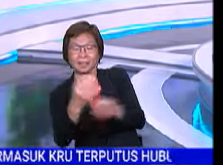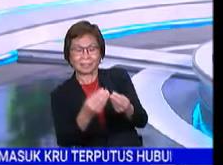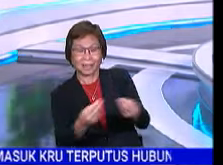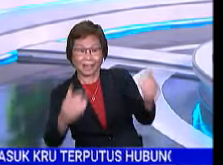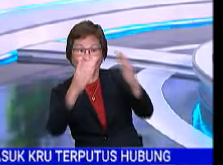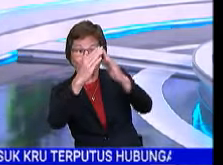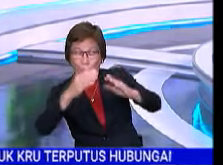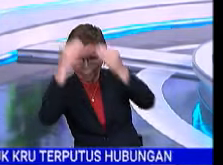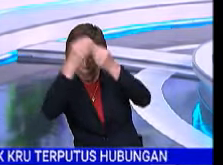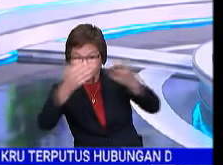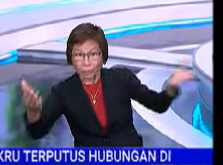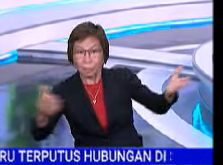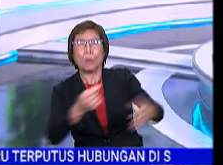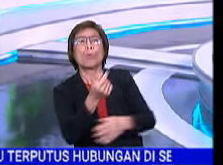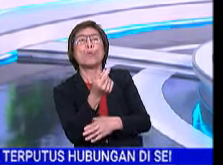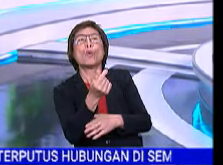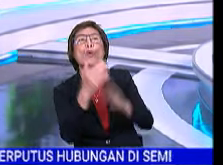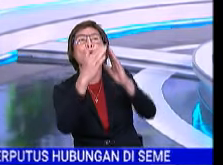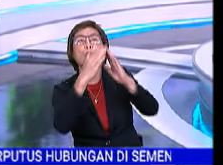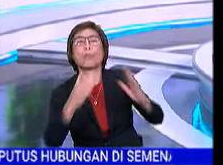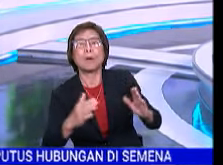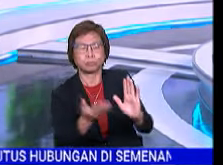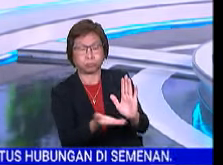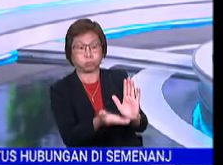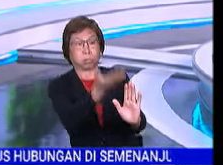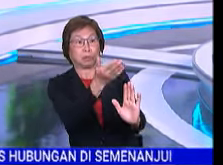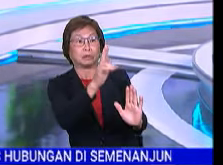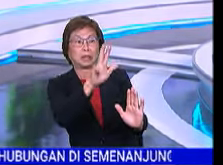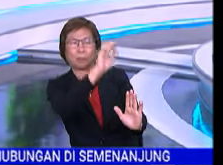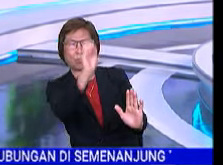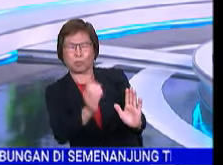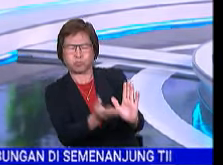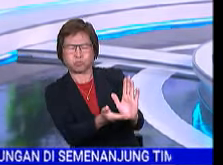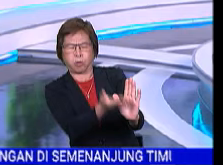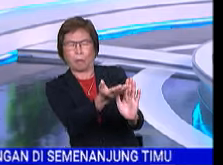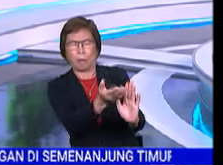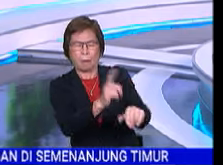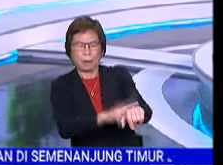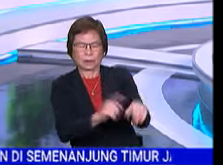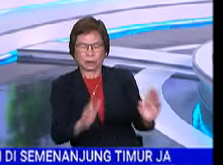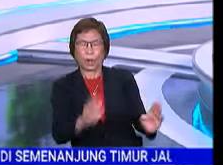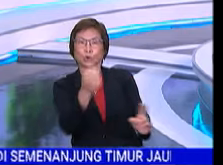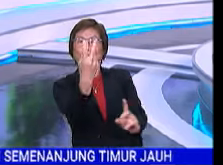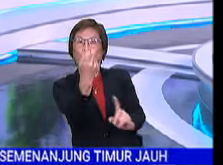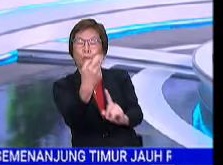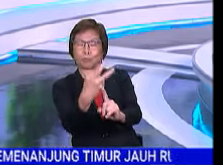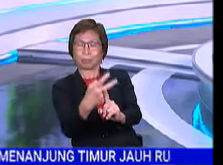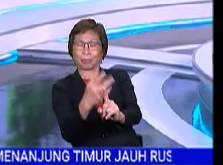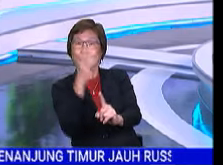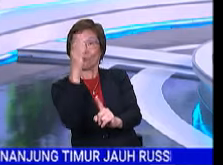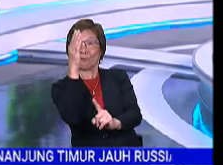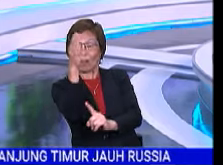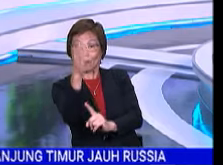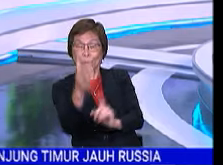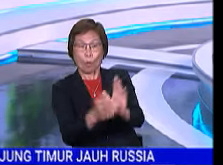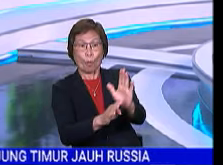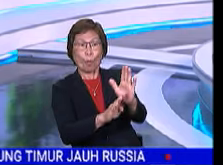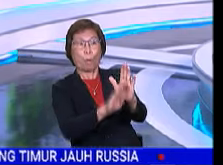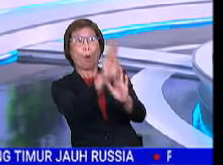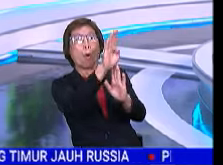IQI memaklumkan harga rumah dijangka meningkat 3% dalam tempoh 12 bulan akan datang dan